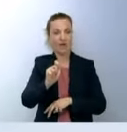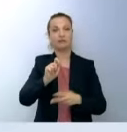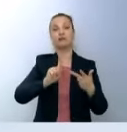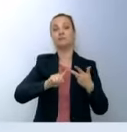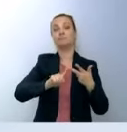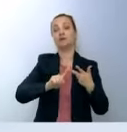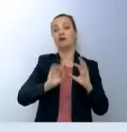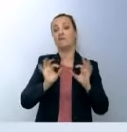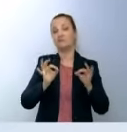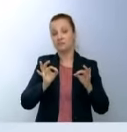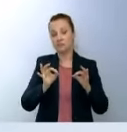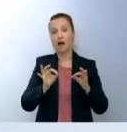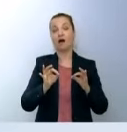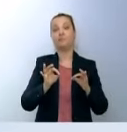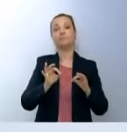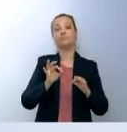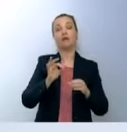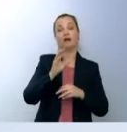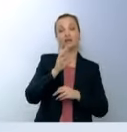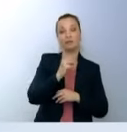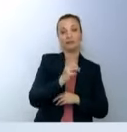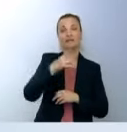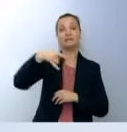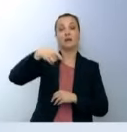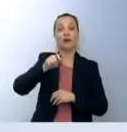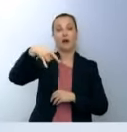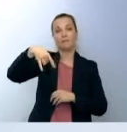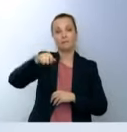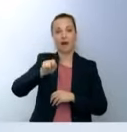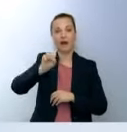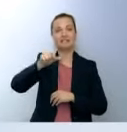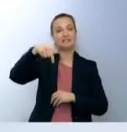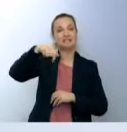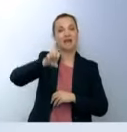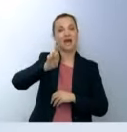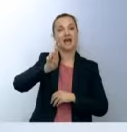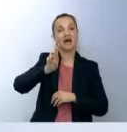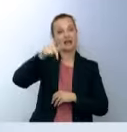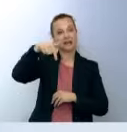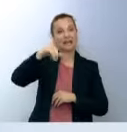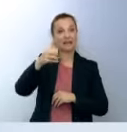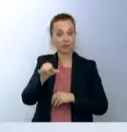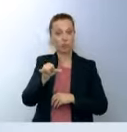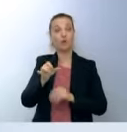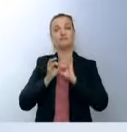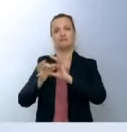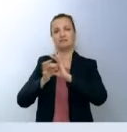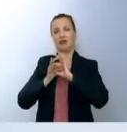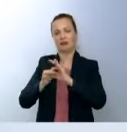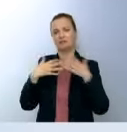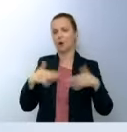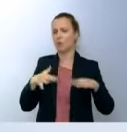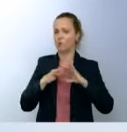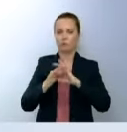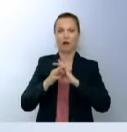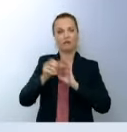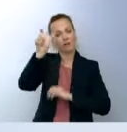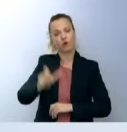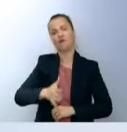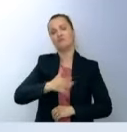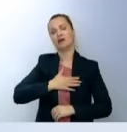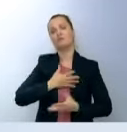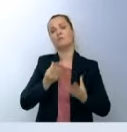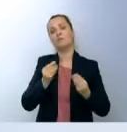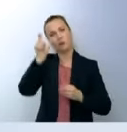παπαστεργίου άλλος είναι ένας καλός φίλος με τον οποίο συνεργαζόμαστε πια από τη θέση του υπουργείο υγείας σχεδόν κάθε μέρα και τον ευχαριστούμε πάρα πολύ για όλη την τη